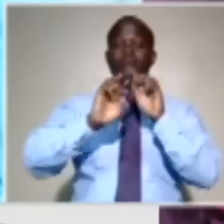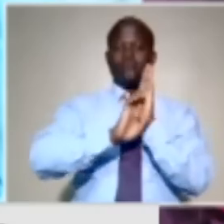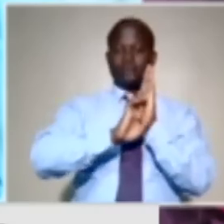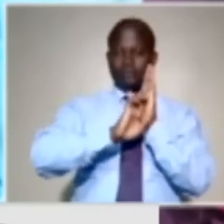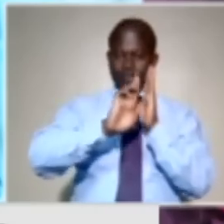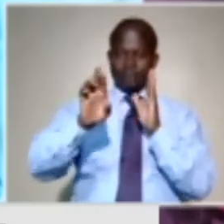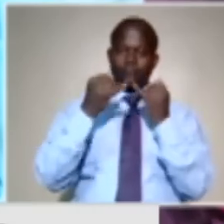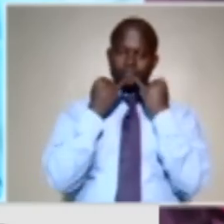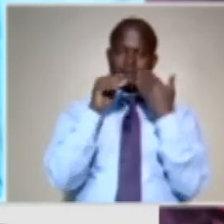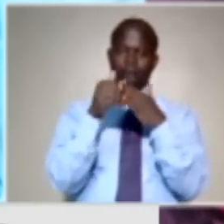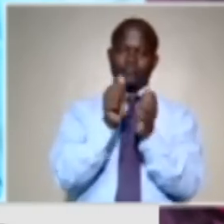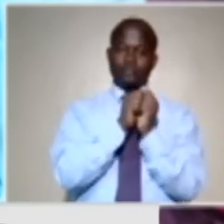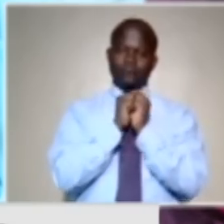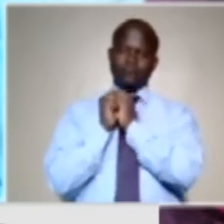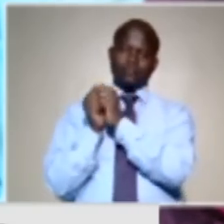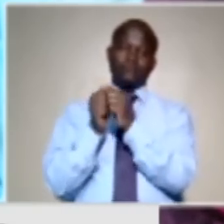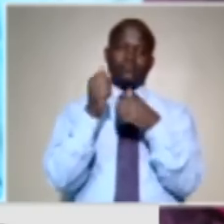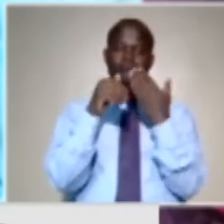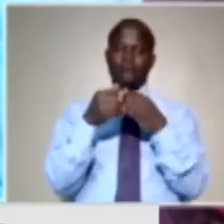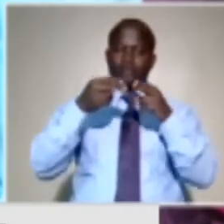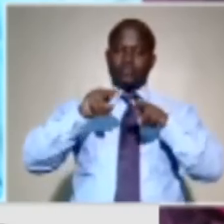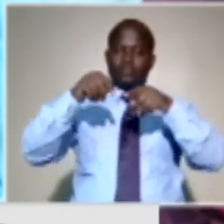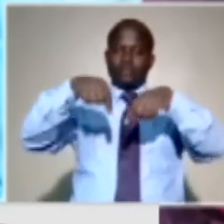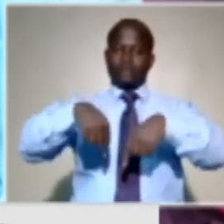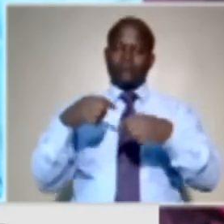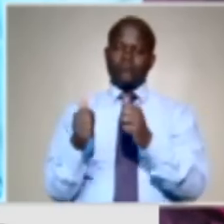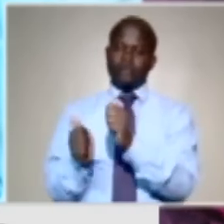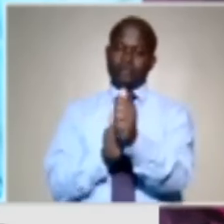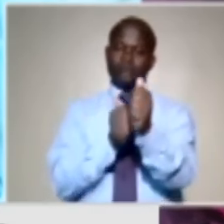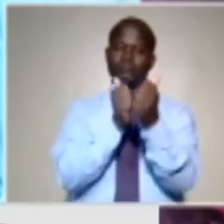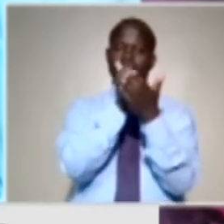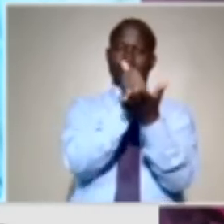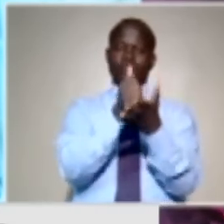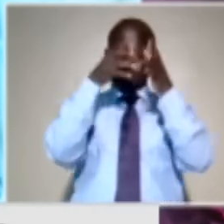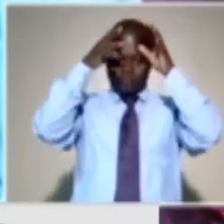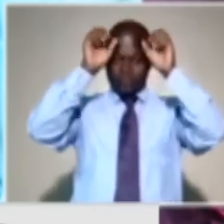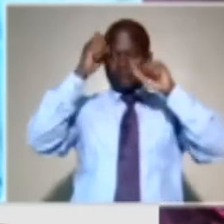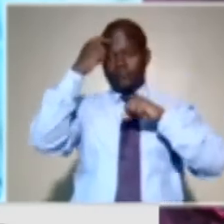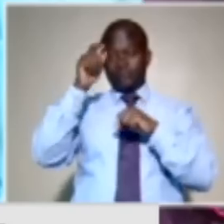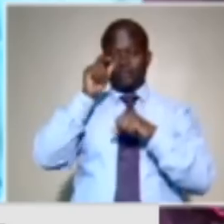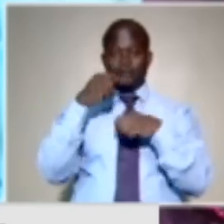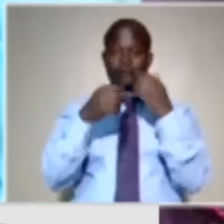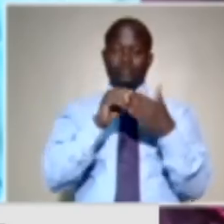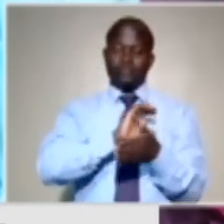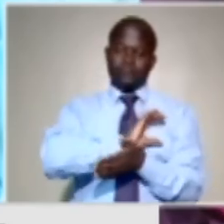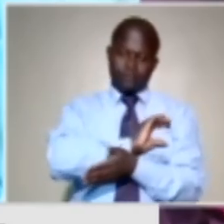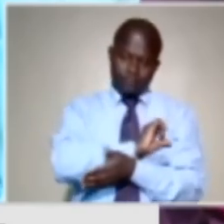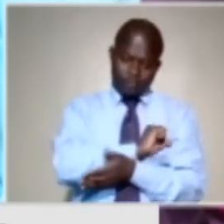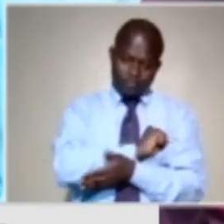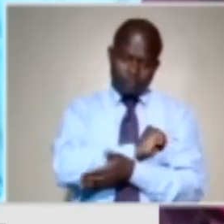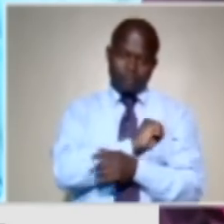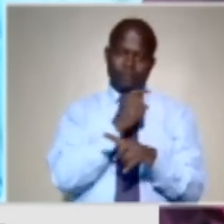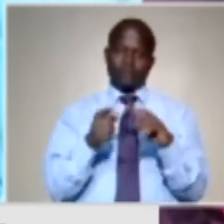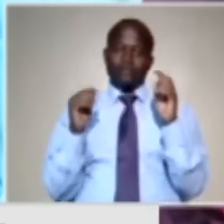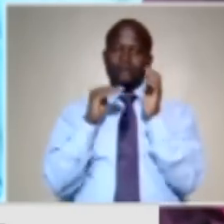mbabwire ko turi kumwe none mu turi abahangaha twaje kubafata mu mugongo perezida wa repubulika yantumye ngo mukomeze mwihangane